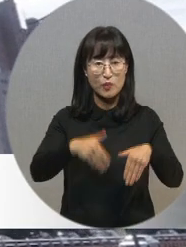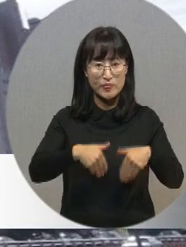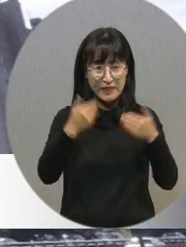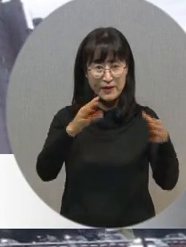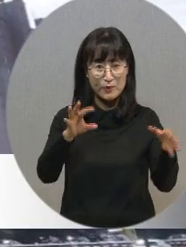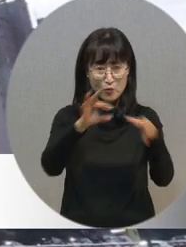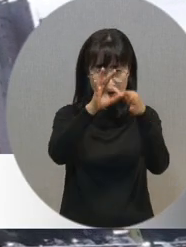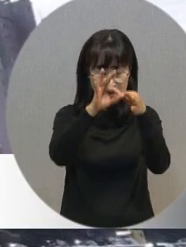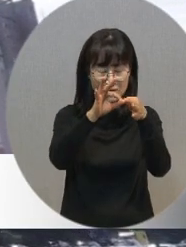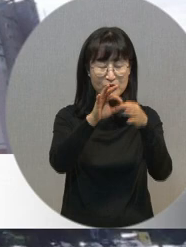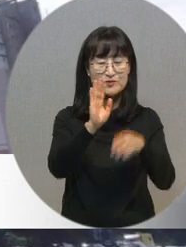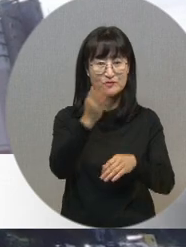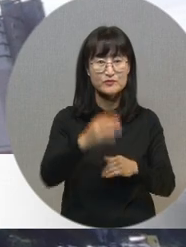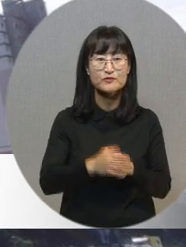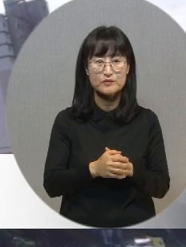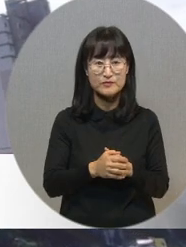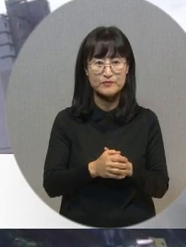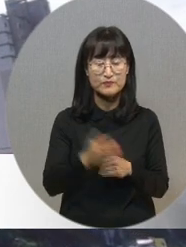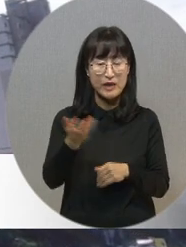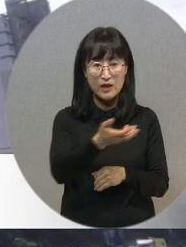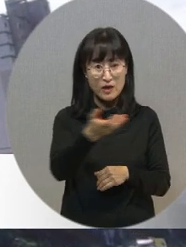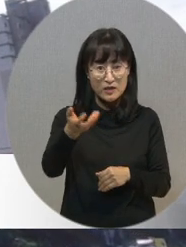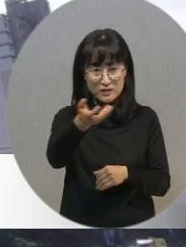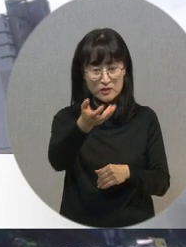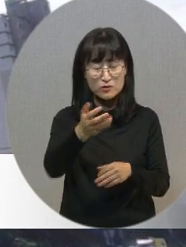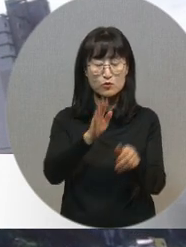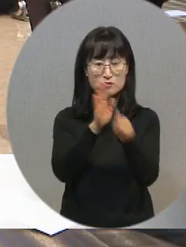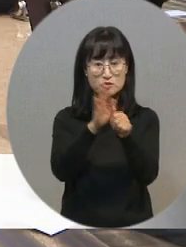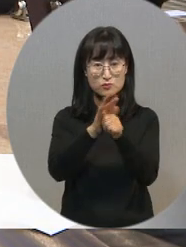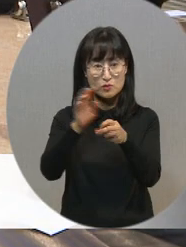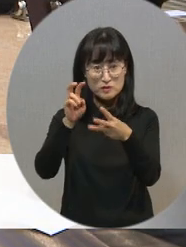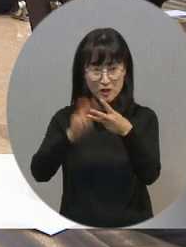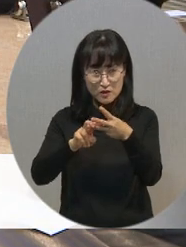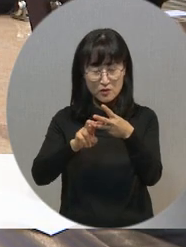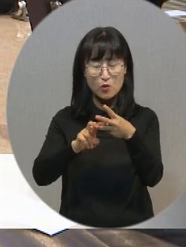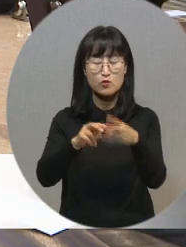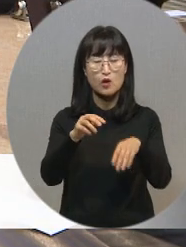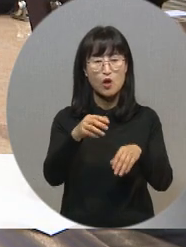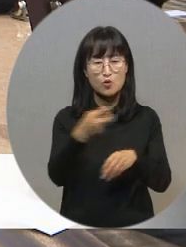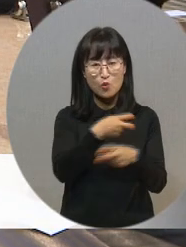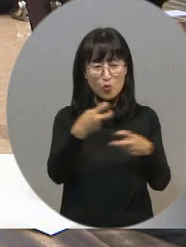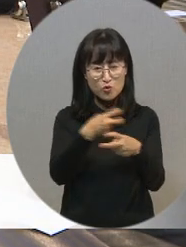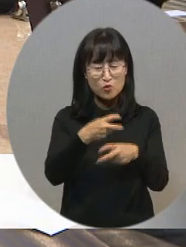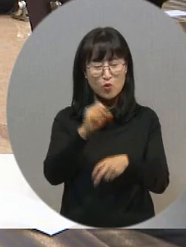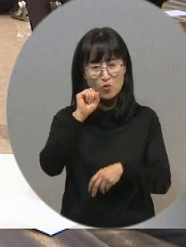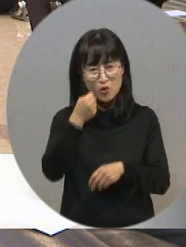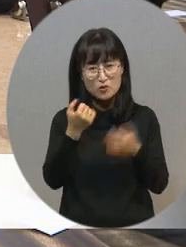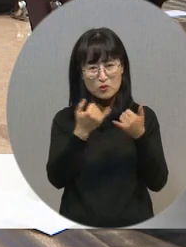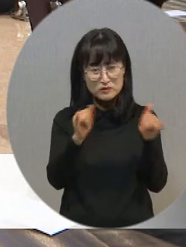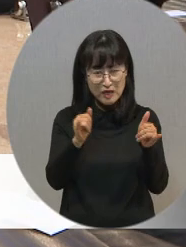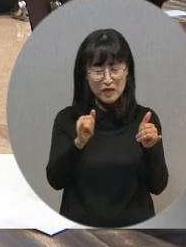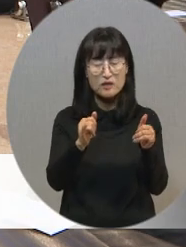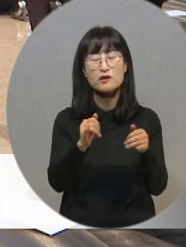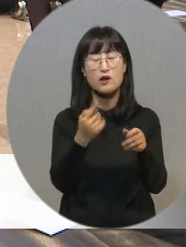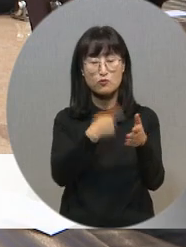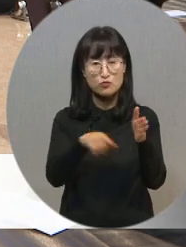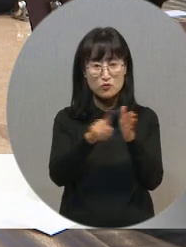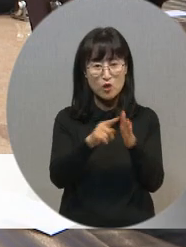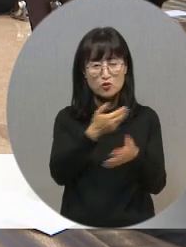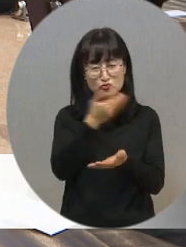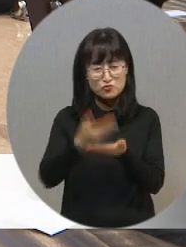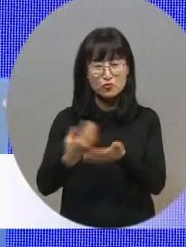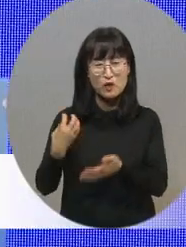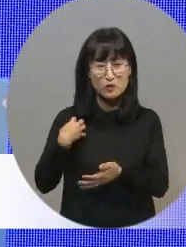전남 도지사는 전남 광역 이동지원센터가 교통약자의 이동권 지원에 중요한 역할을 하고 있다며